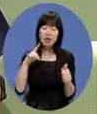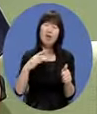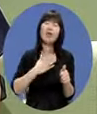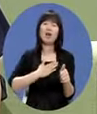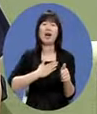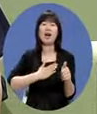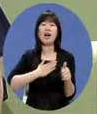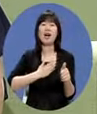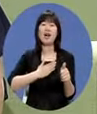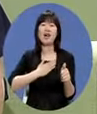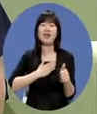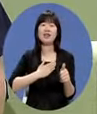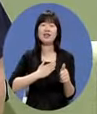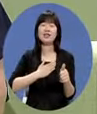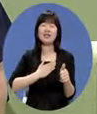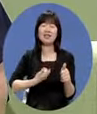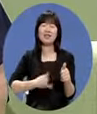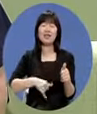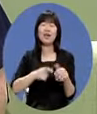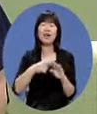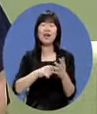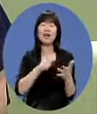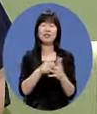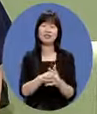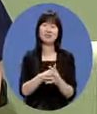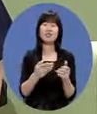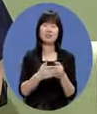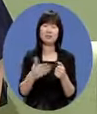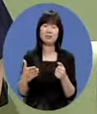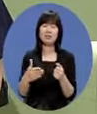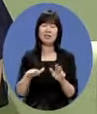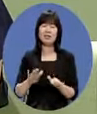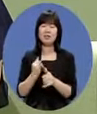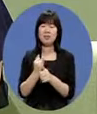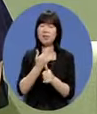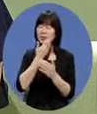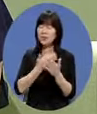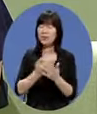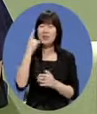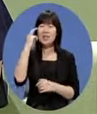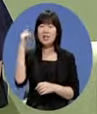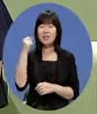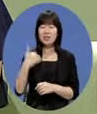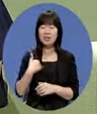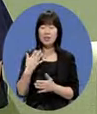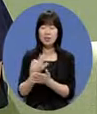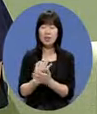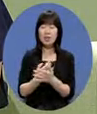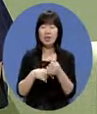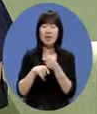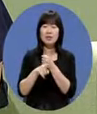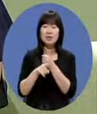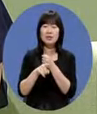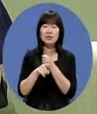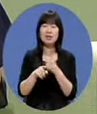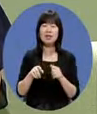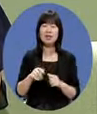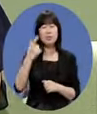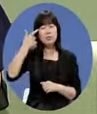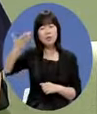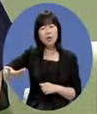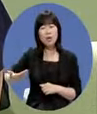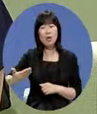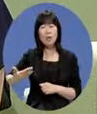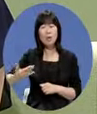아신 거예요. 예. 그러니까 이 남편이 굉장히 중요하게 생각하는 거는 내가 돈을 버는 이유는 이렇게 딱